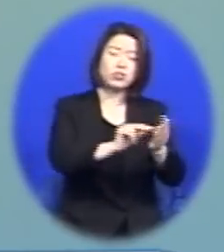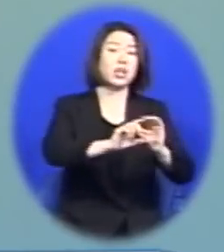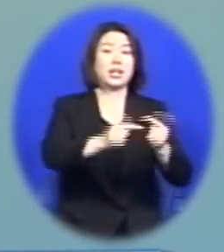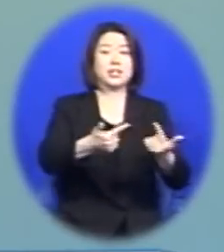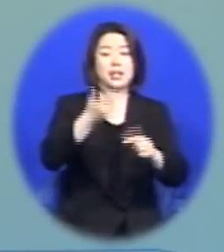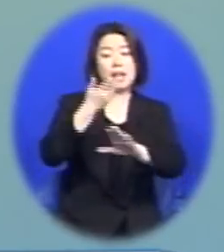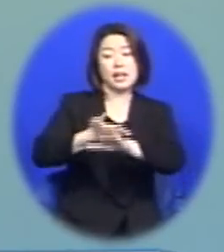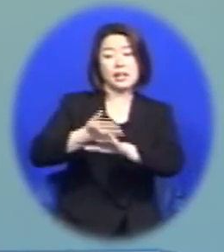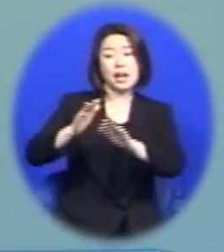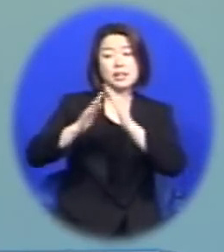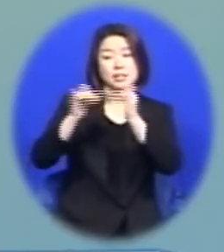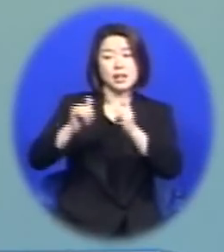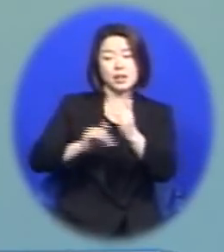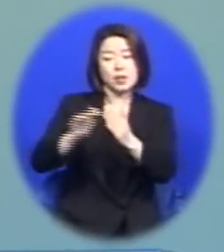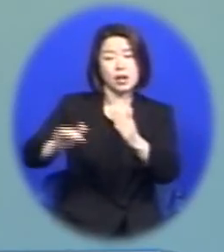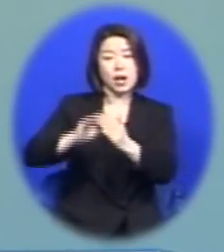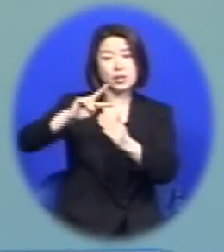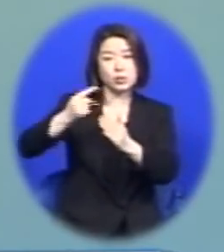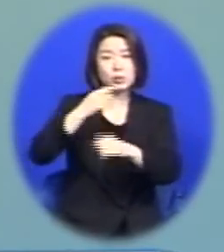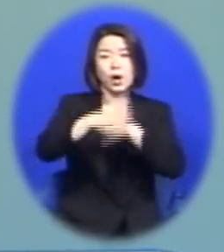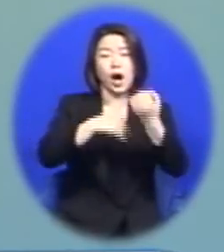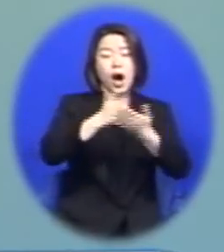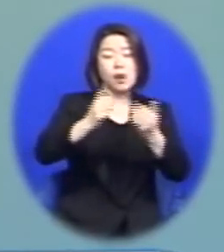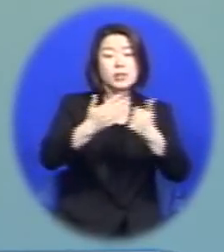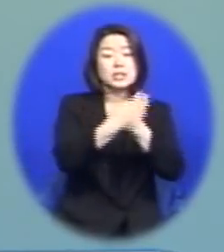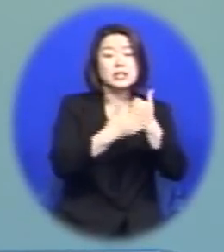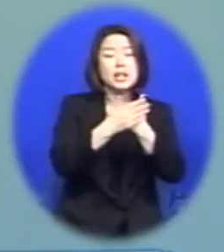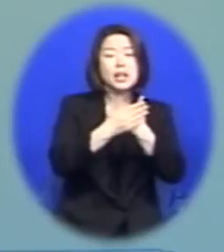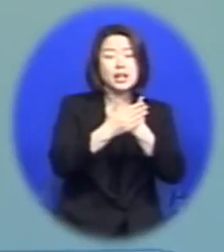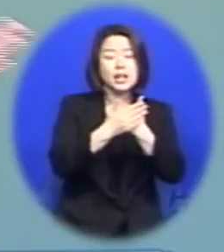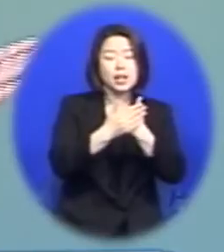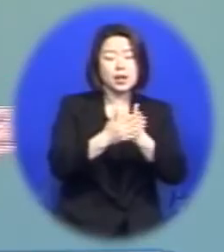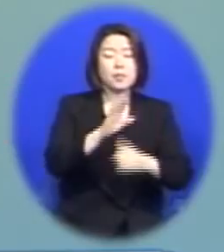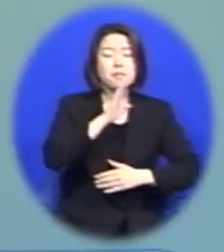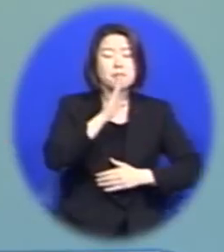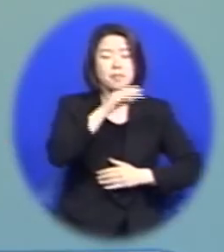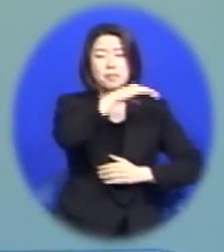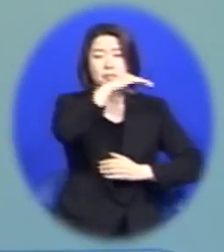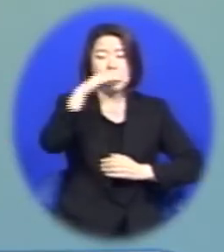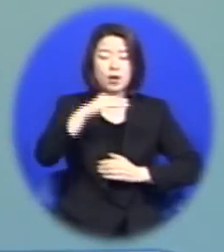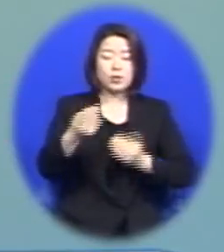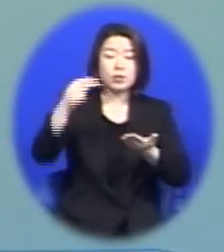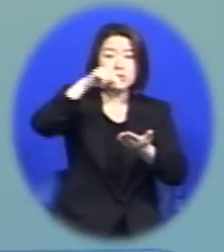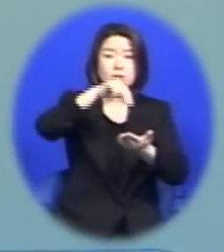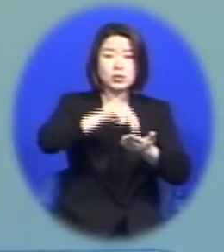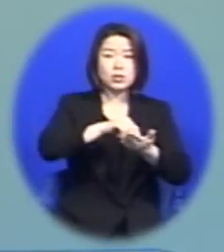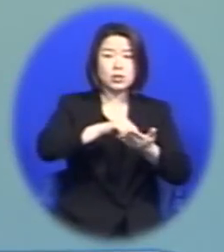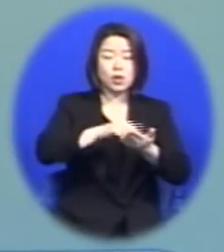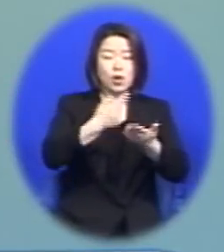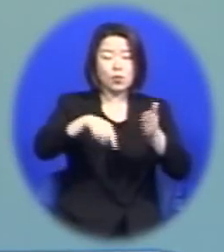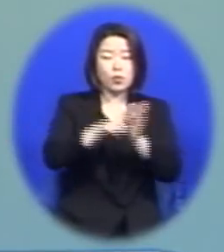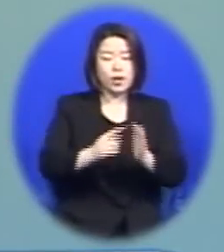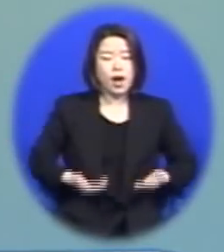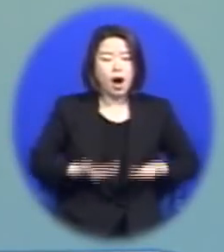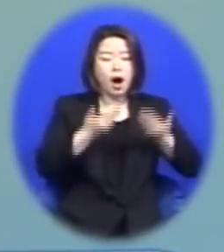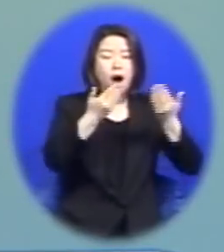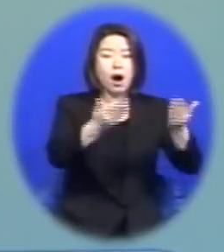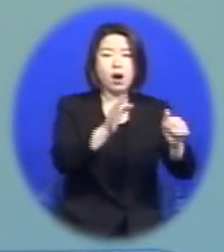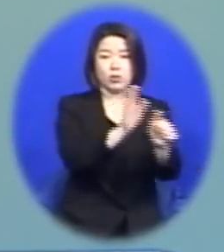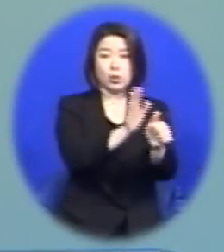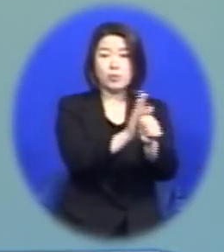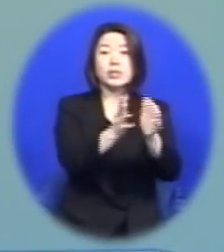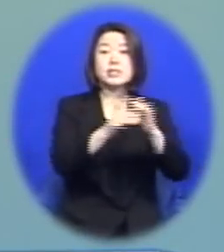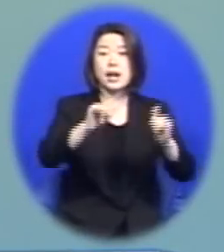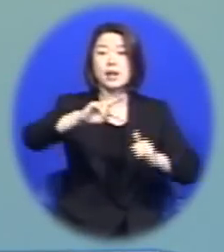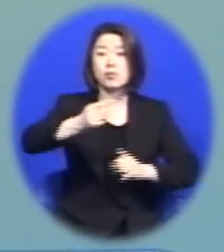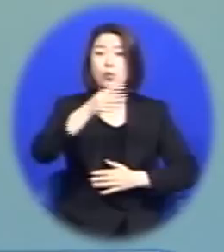사람의 가정도 하나님의 은혜 가운데 바로 서게 되기를 위해서 그렇게 헌신 하는 분도 있습니다 그런데 실제로